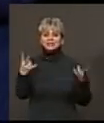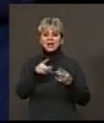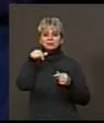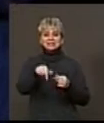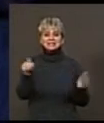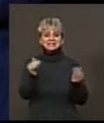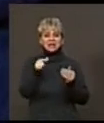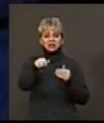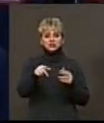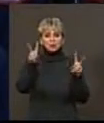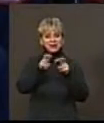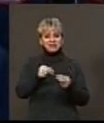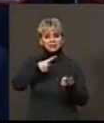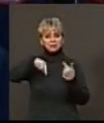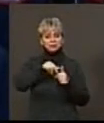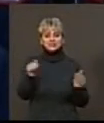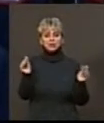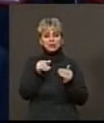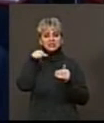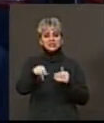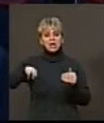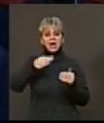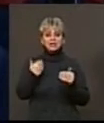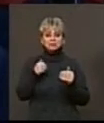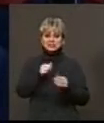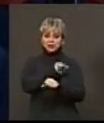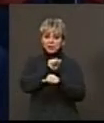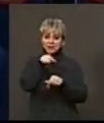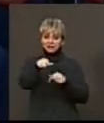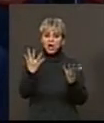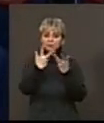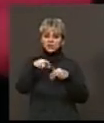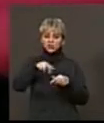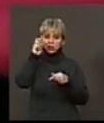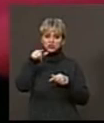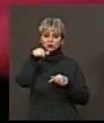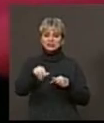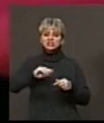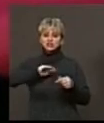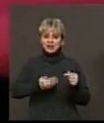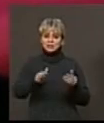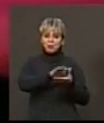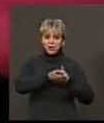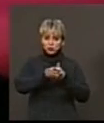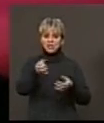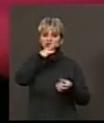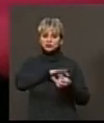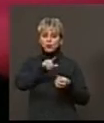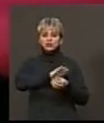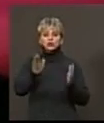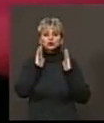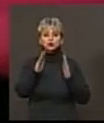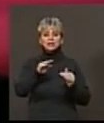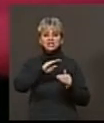необходимости сокращать проверки бизнеса, минимизировать административные барьеры, а механизм государственно-частного партнерства использовать не